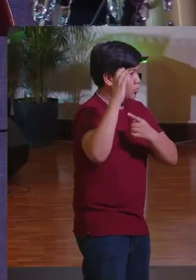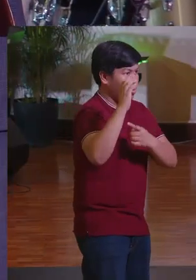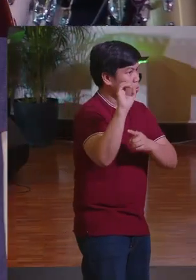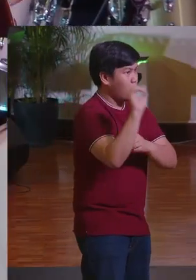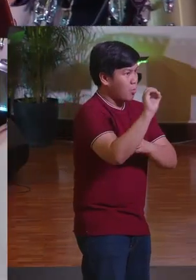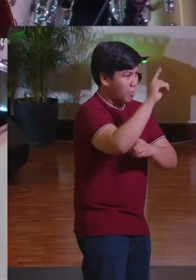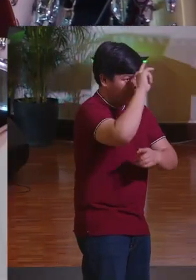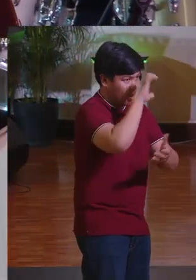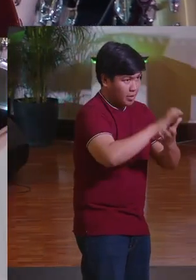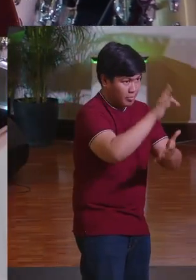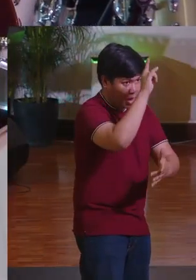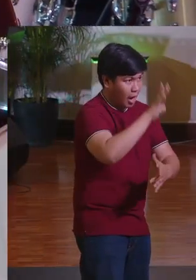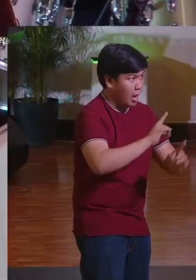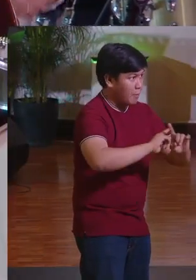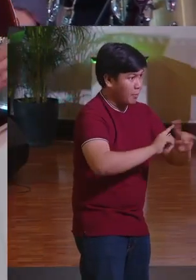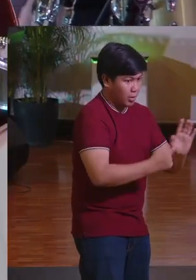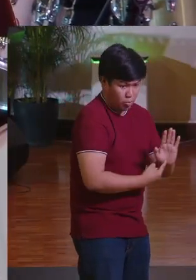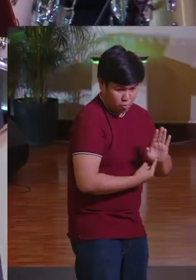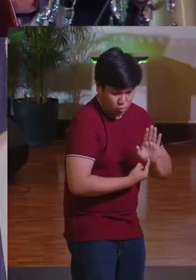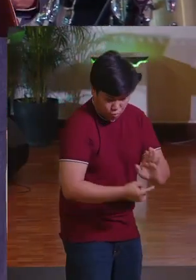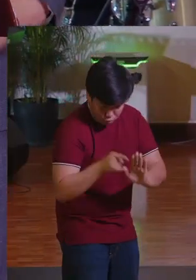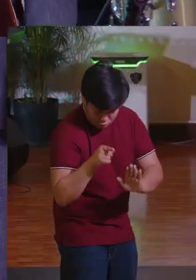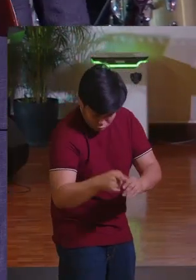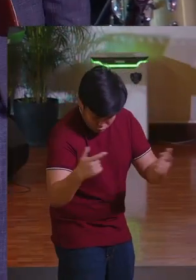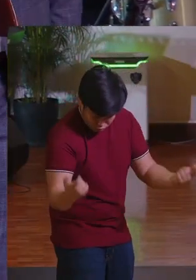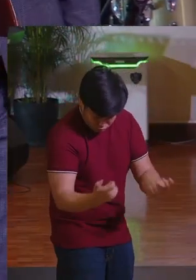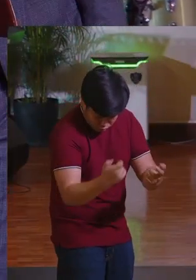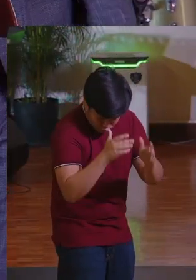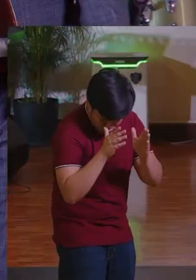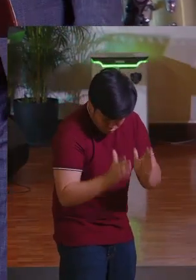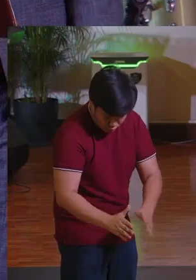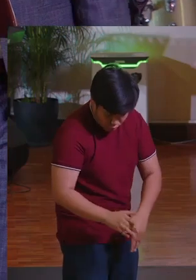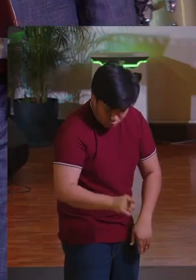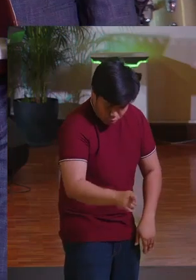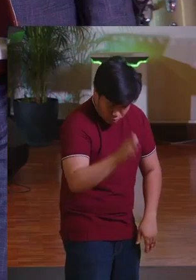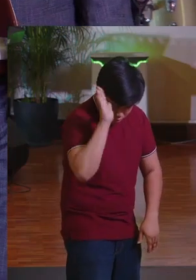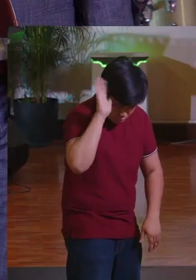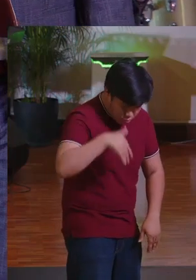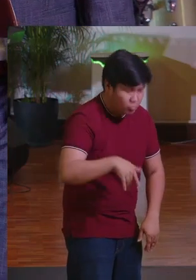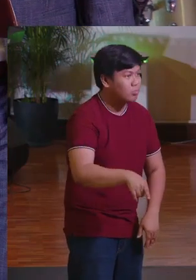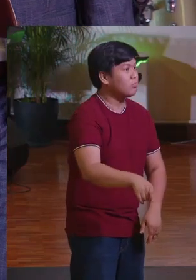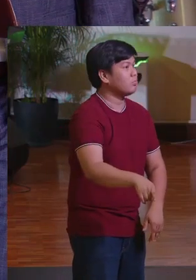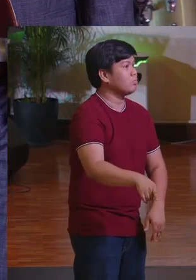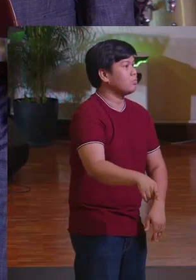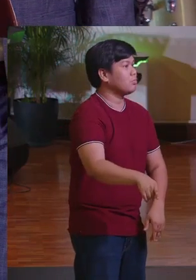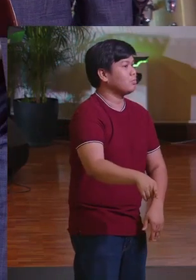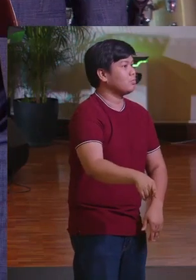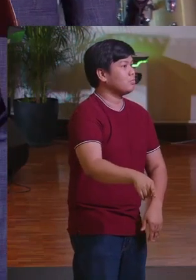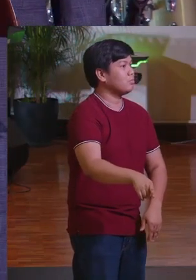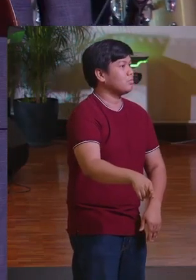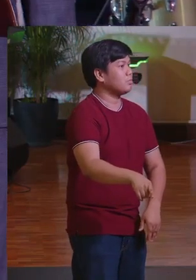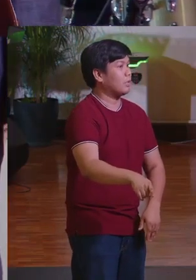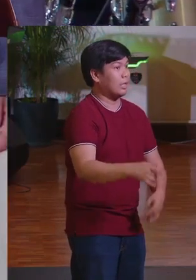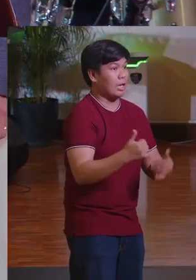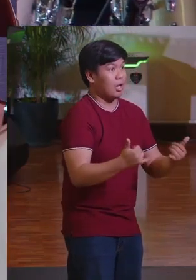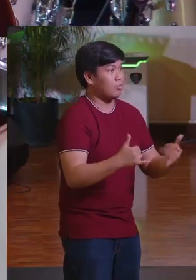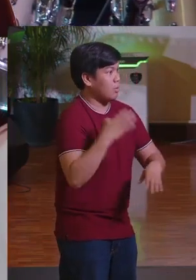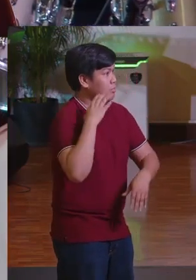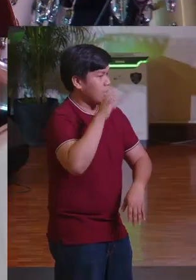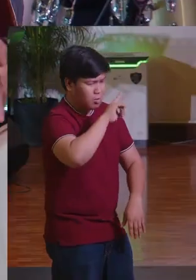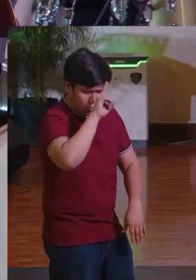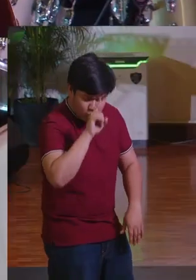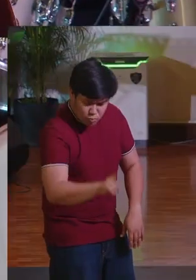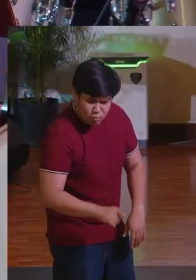kundi ang lumantad at aminin ang kanyang pagsuway. Ang tanong po sa kanya, di ba?